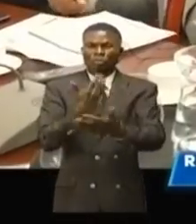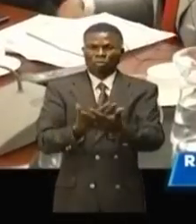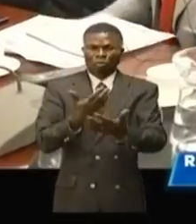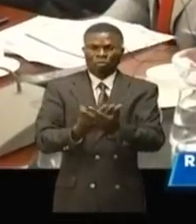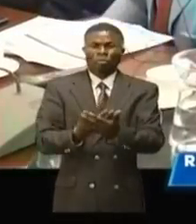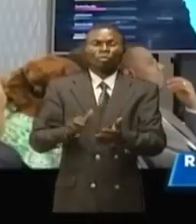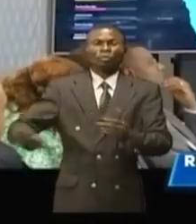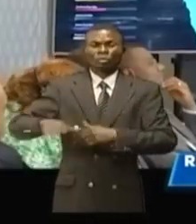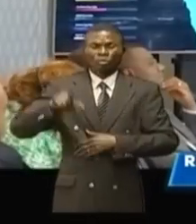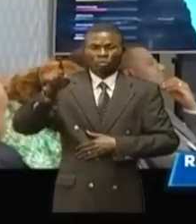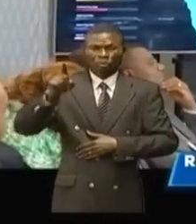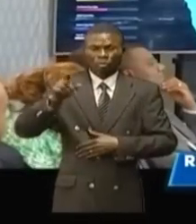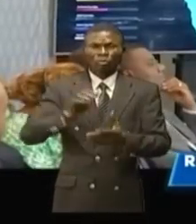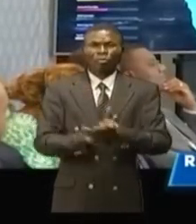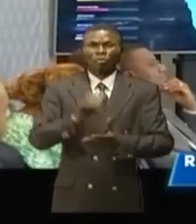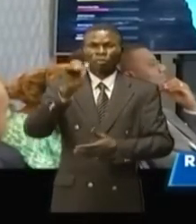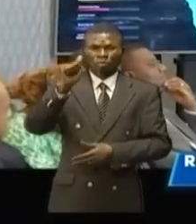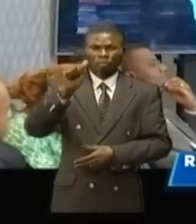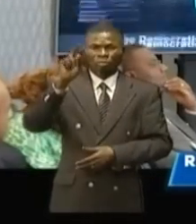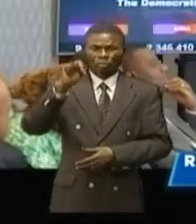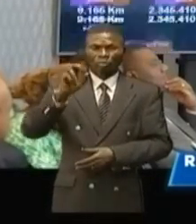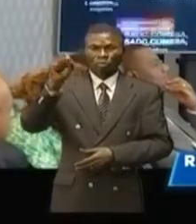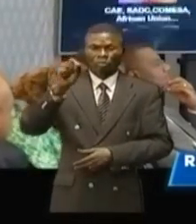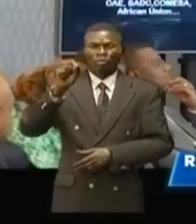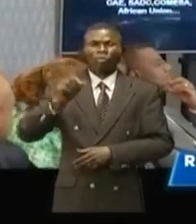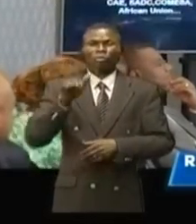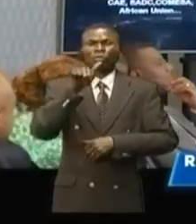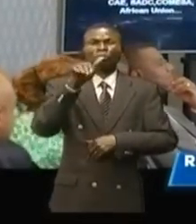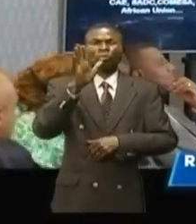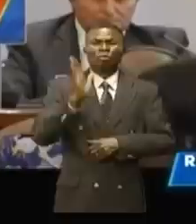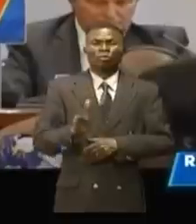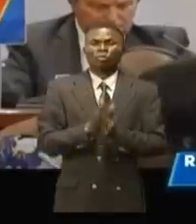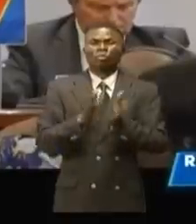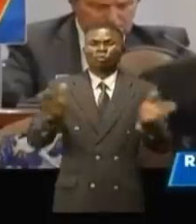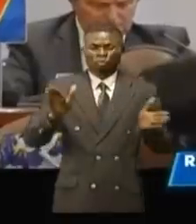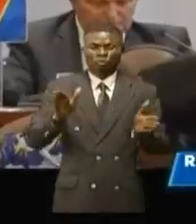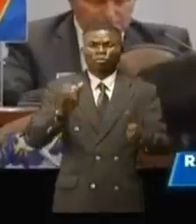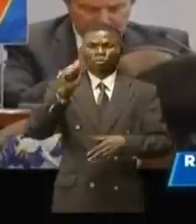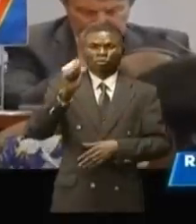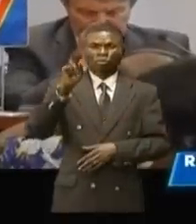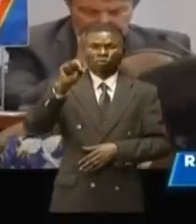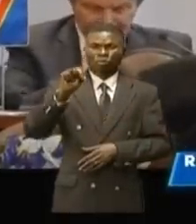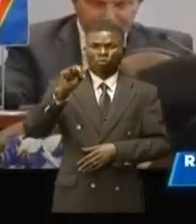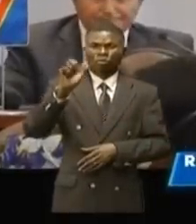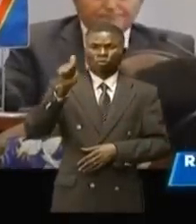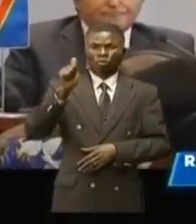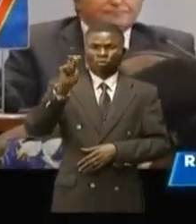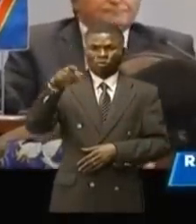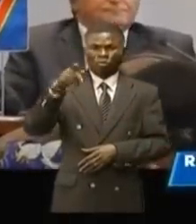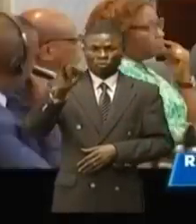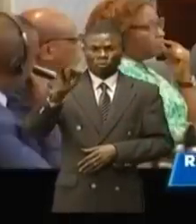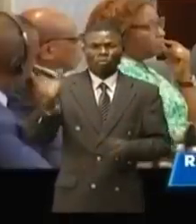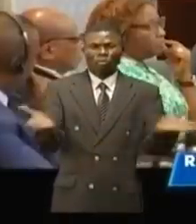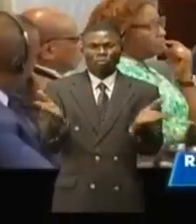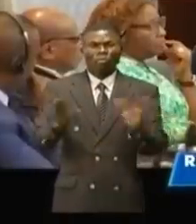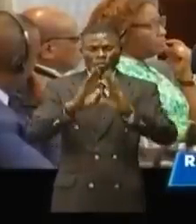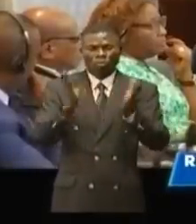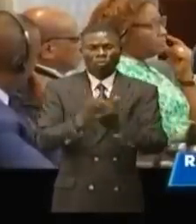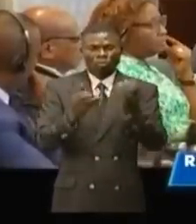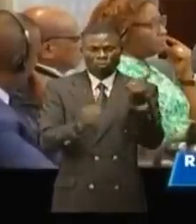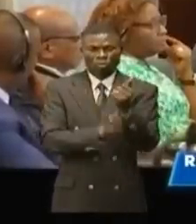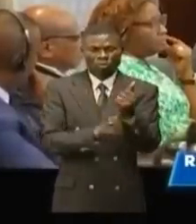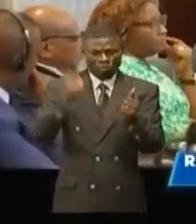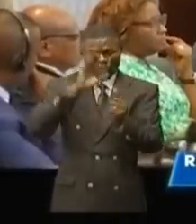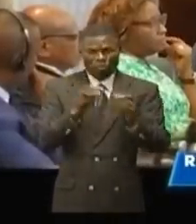Pologne. Anthony Kinzo-Kamole, directeur général de l'ANAPI, qui conduisait la délégation, a encouragé les uns et les autres à exploiter toutes